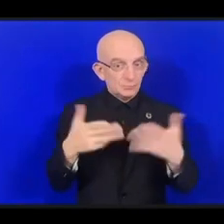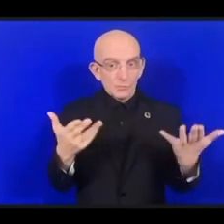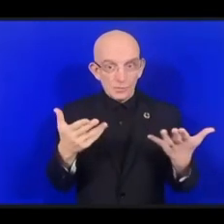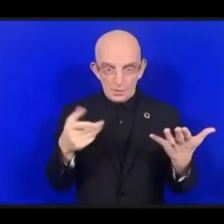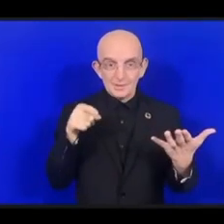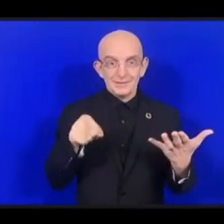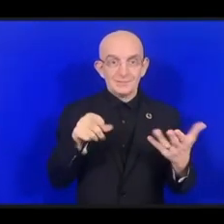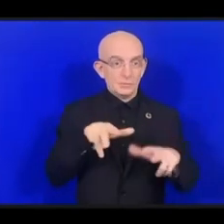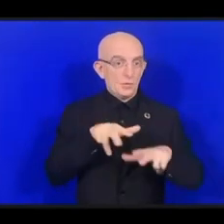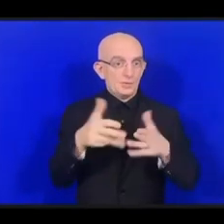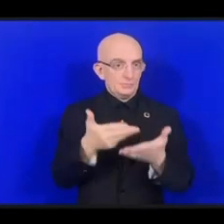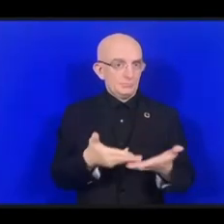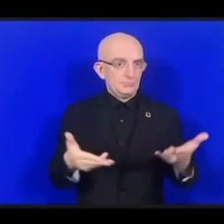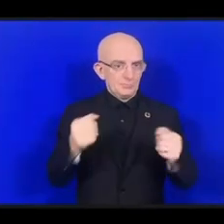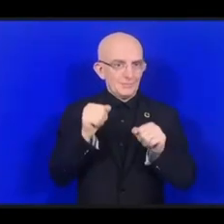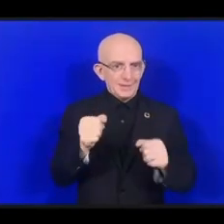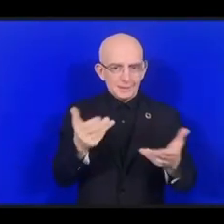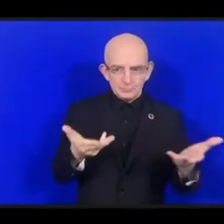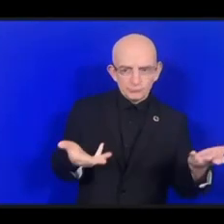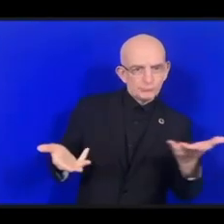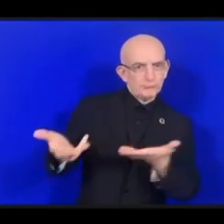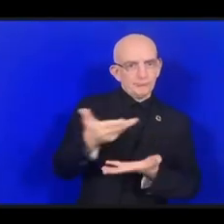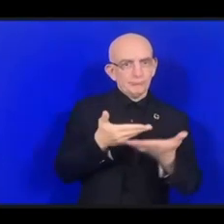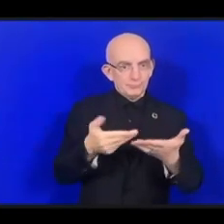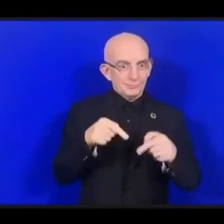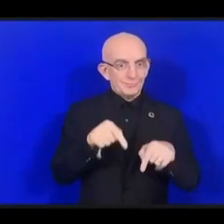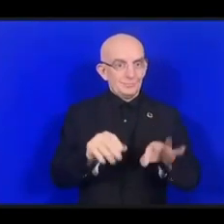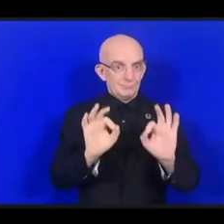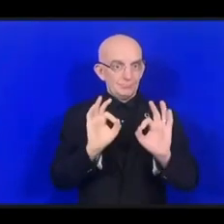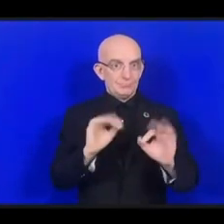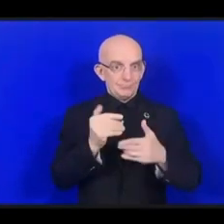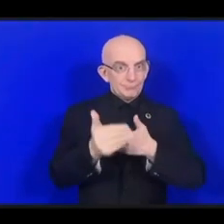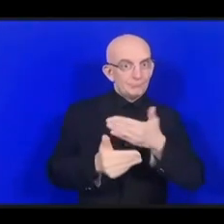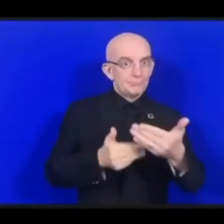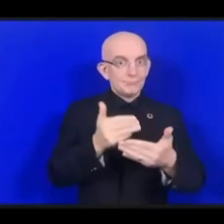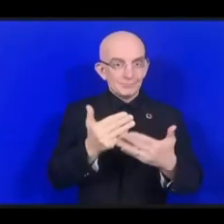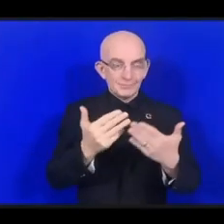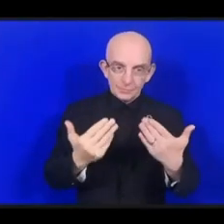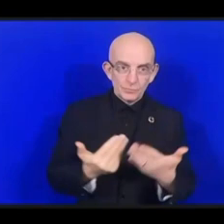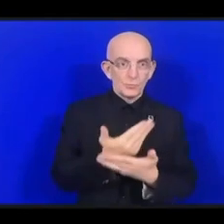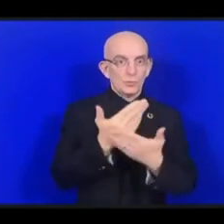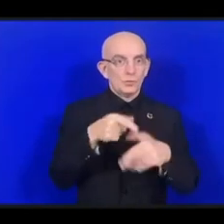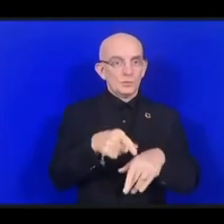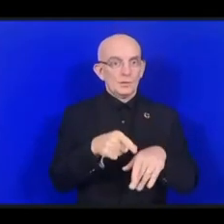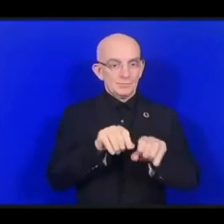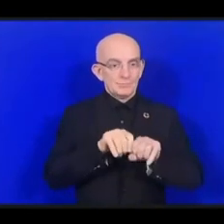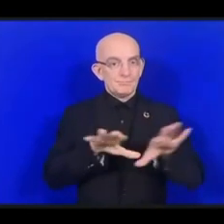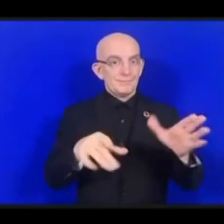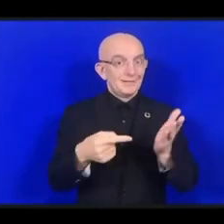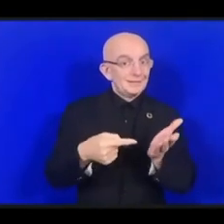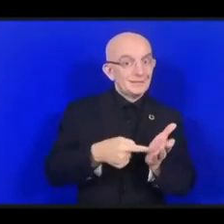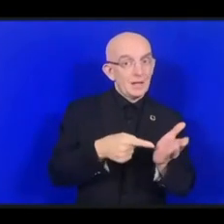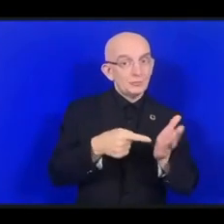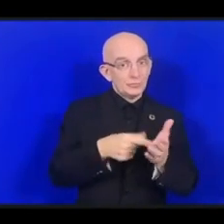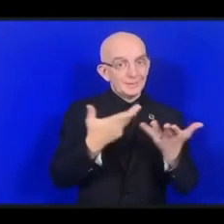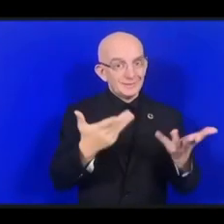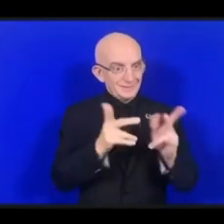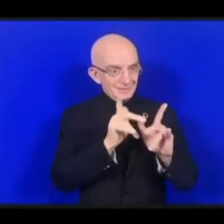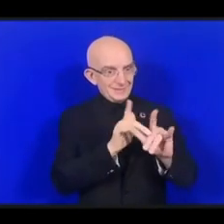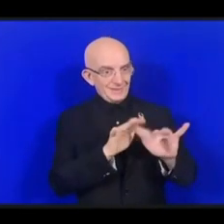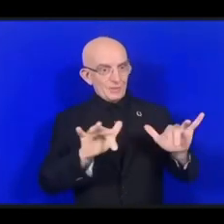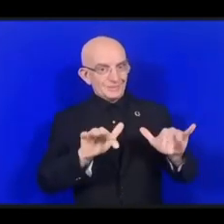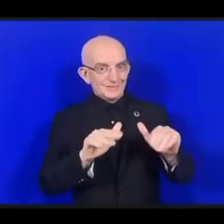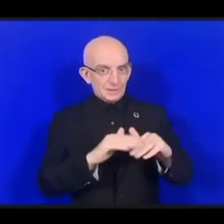technologie encourager la diversité et mettre en place des écosystèmes qui Perm mettront le déploiement de